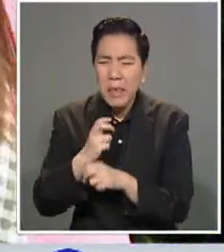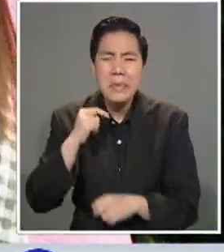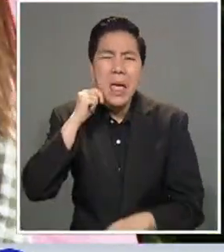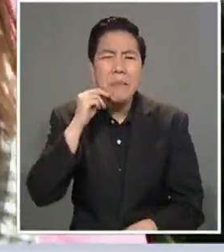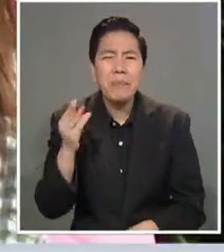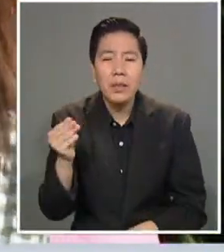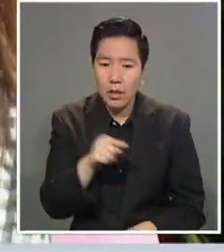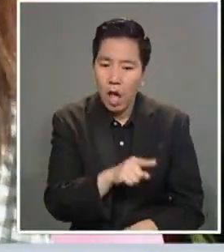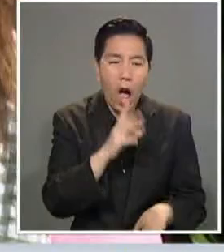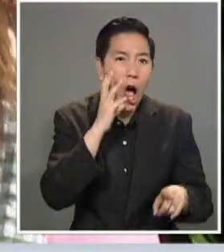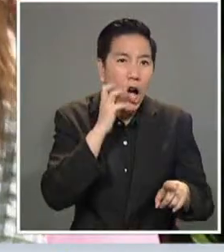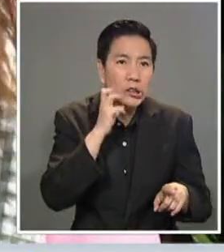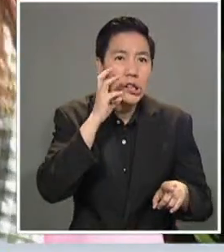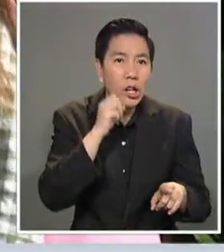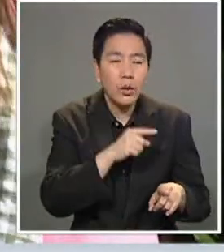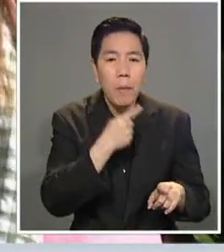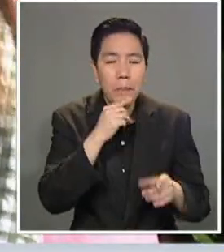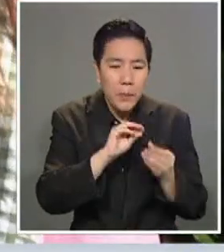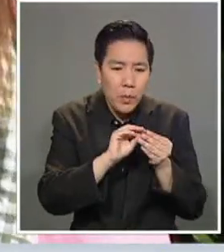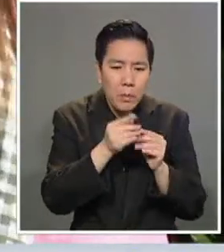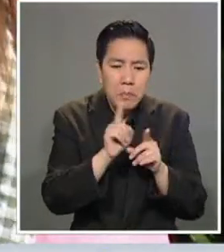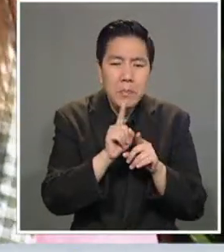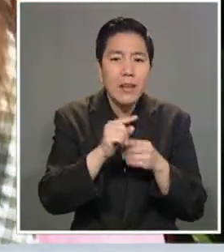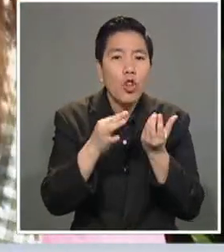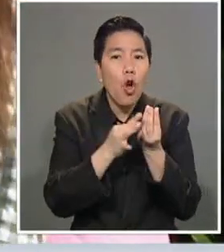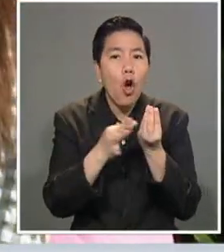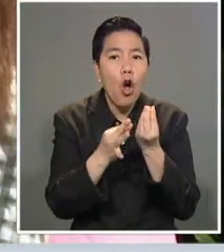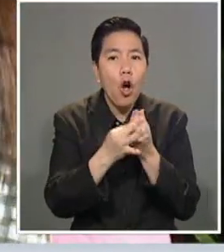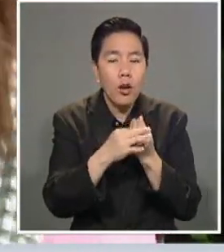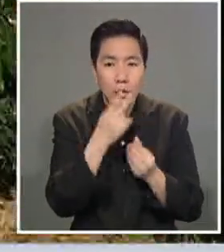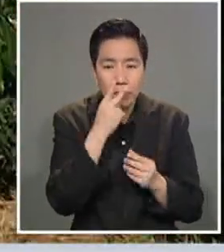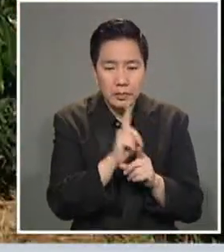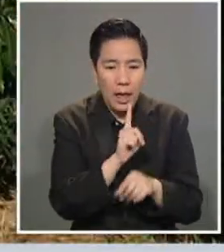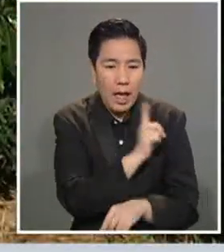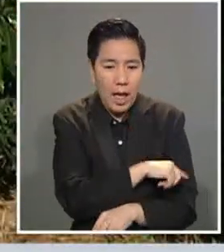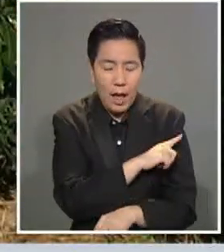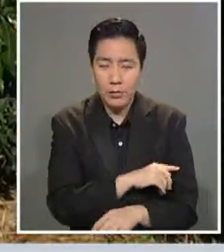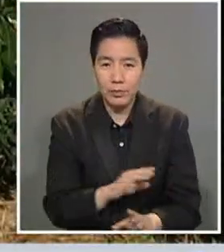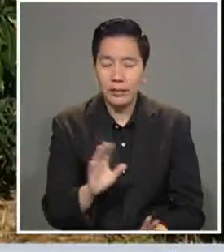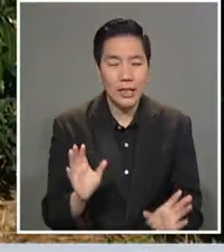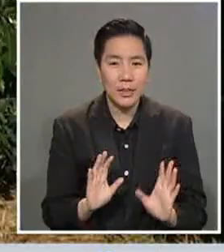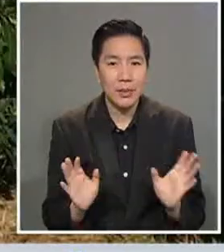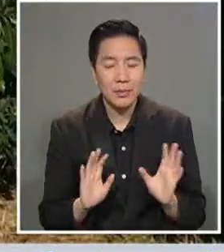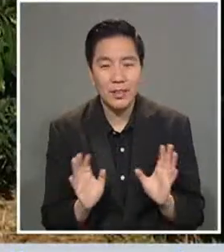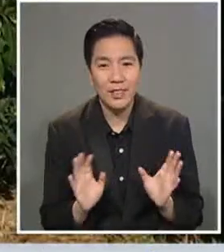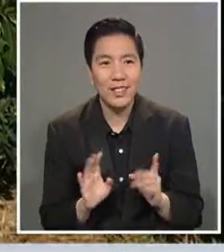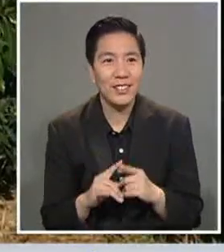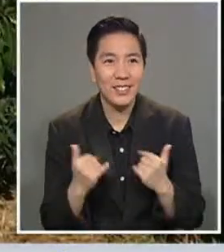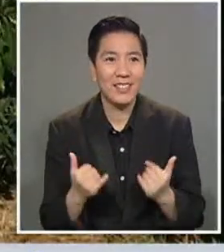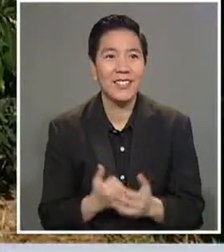ำๆแต่อันนี้มันเนื้อมันจะร่อนเหมือนเงาะโรงเรียนเลย ที่สำคัญมันขาวด้วยเนาะ ใช่ใ